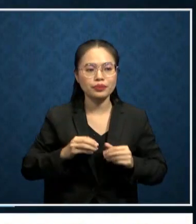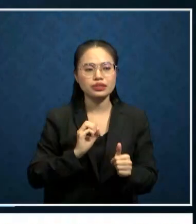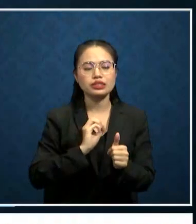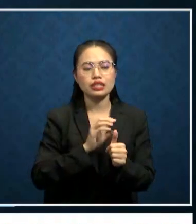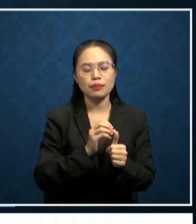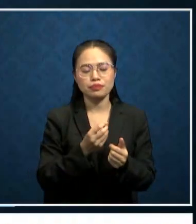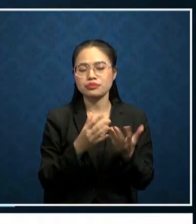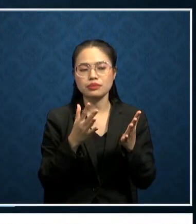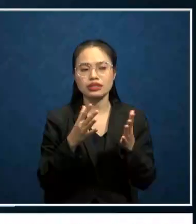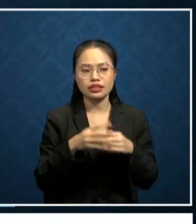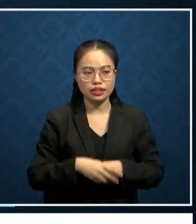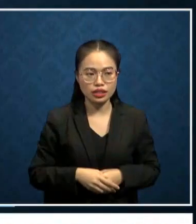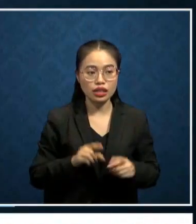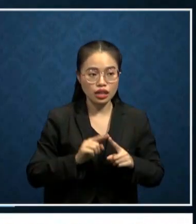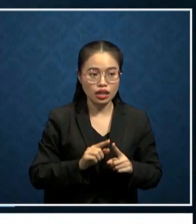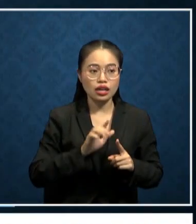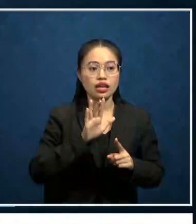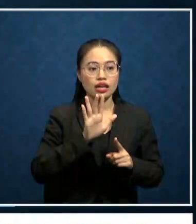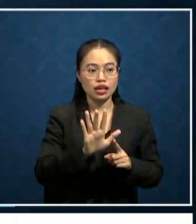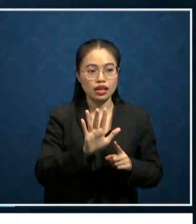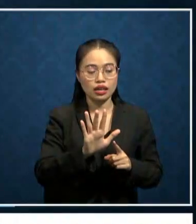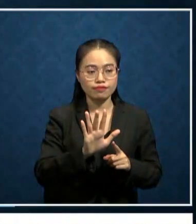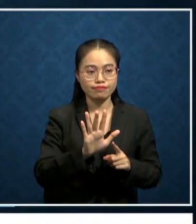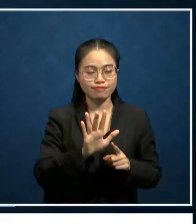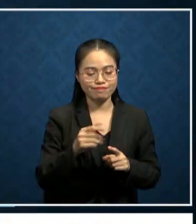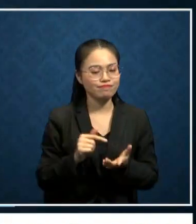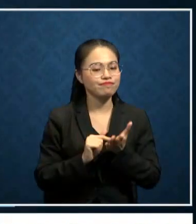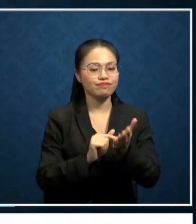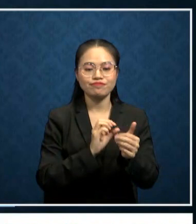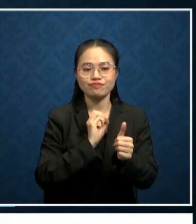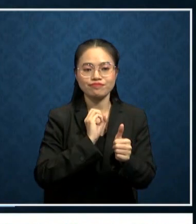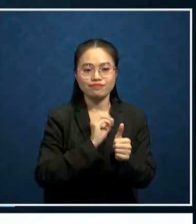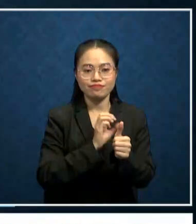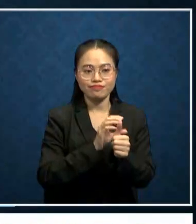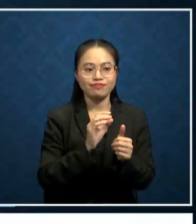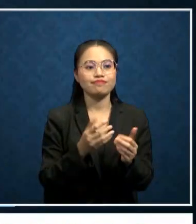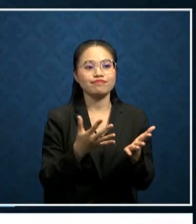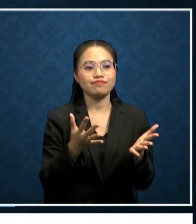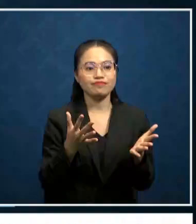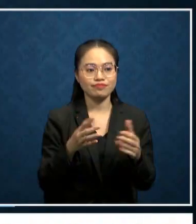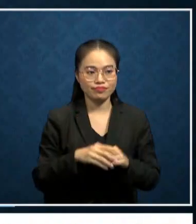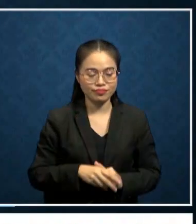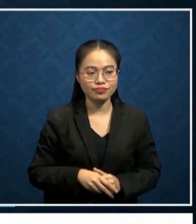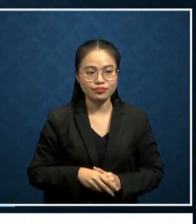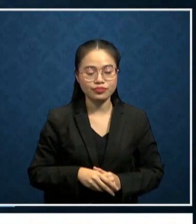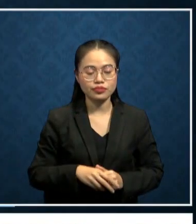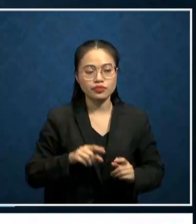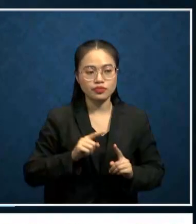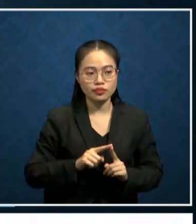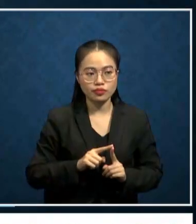แนะหัวข้อย่อที่ 5ไม่มีข้อคิดเห็นข้อเสนอแนะนะครับการบริหารจัดการกองทุนพัฒนาไฟ